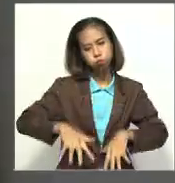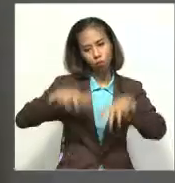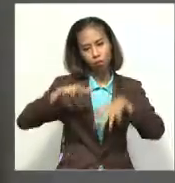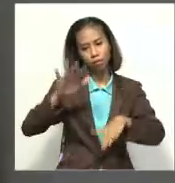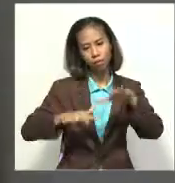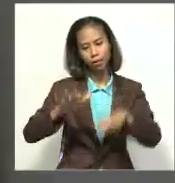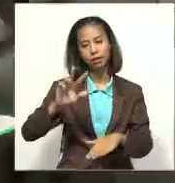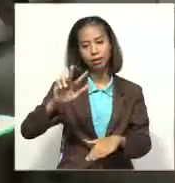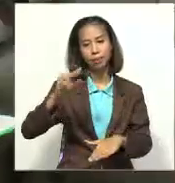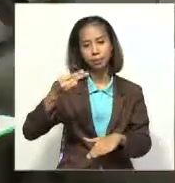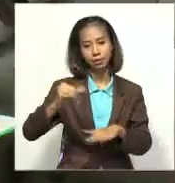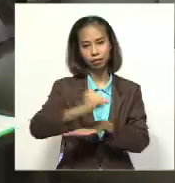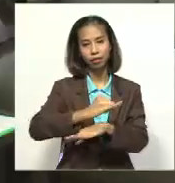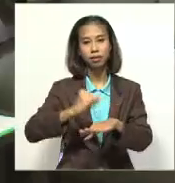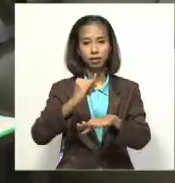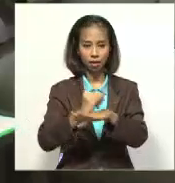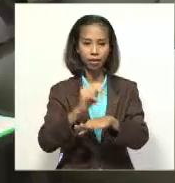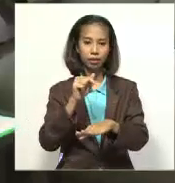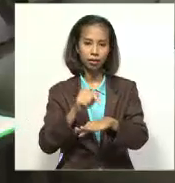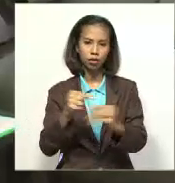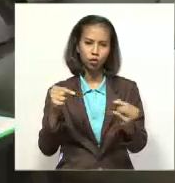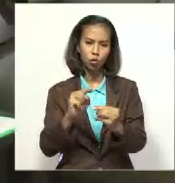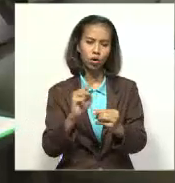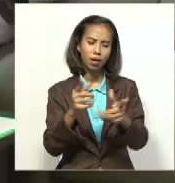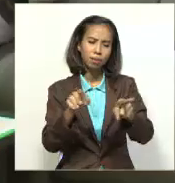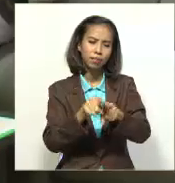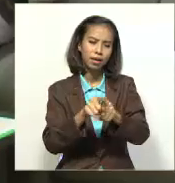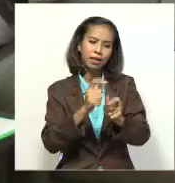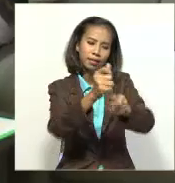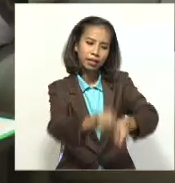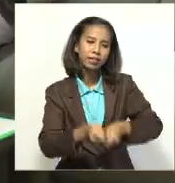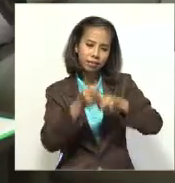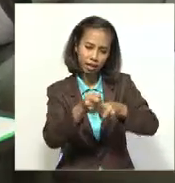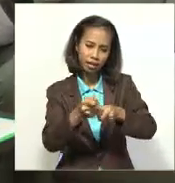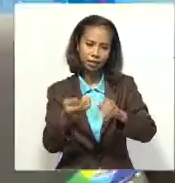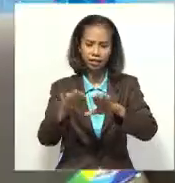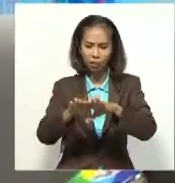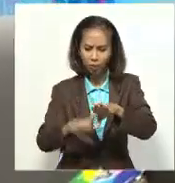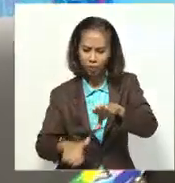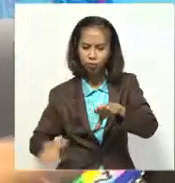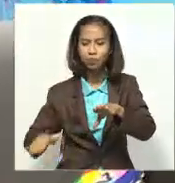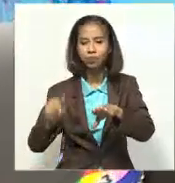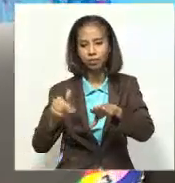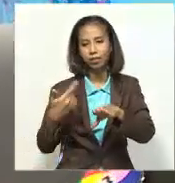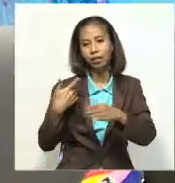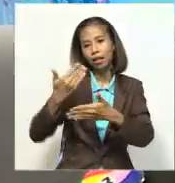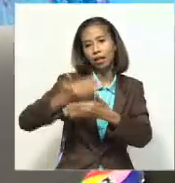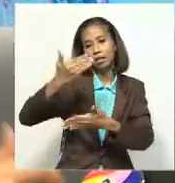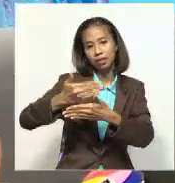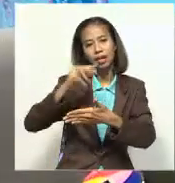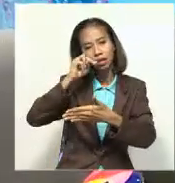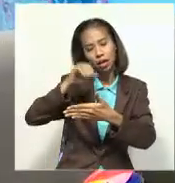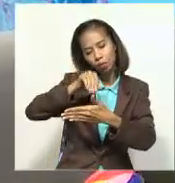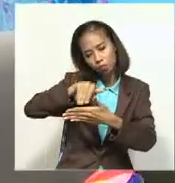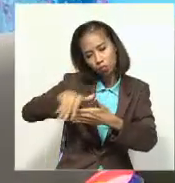ณ 30,000 ไร่ซึ่งส่วนใหญ่จะเป็นพื้นที่ลุ่มแล้วก็พื้นที่เกษตรค่ะมีปริมาณน้ำไหลเข้าเขื่อนสิริกิติ์ตำบลผ